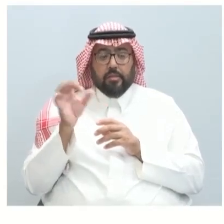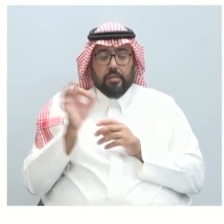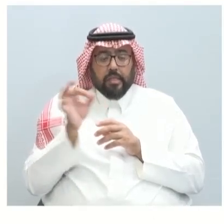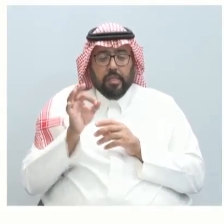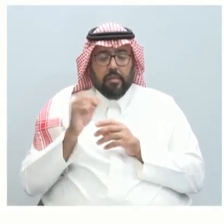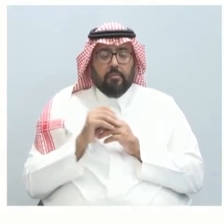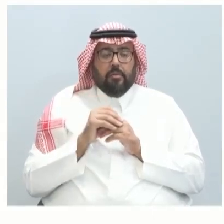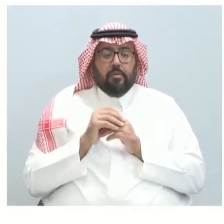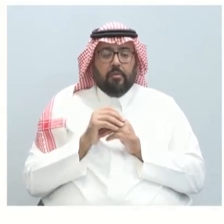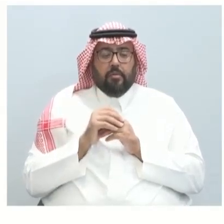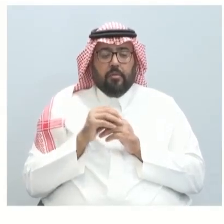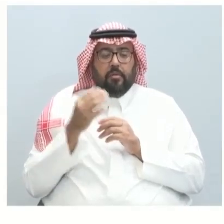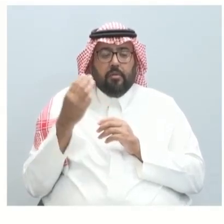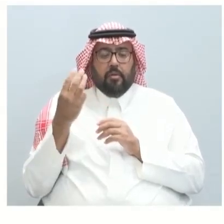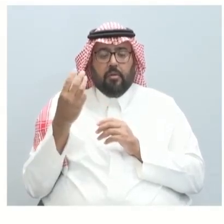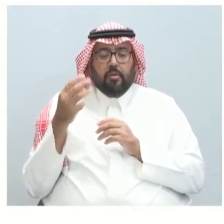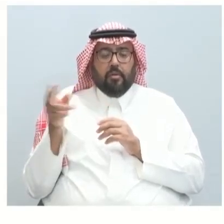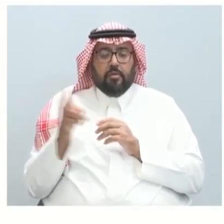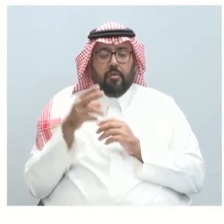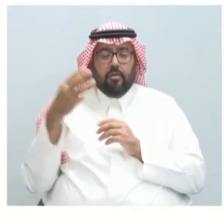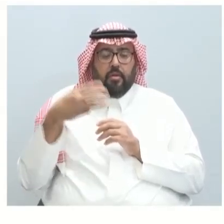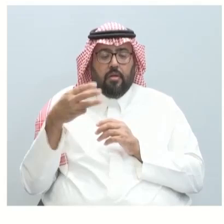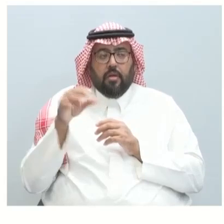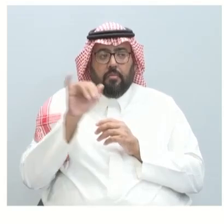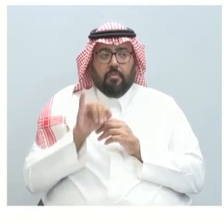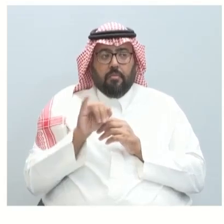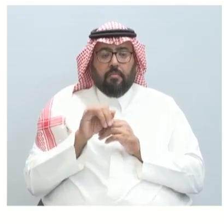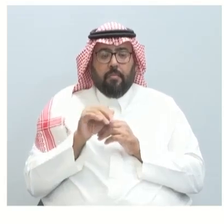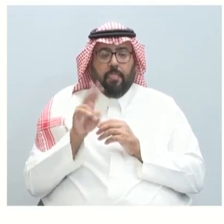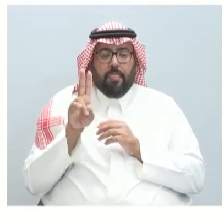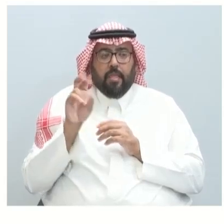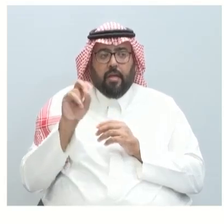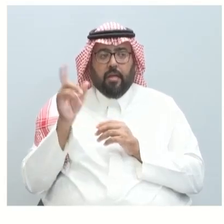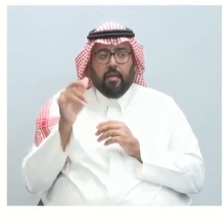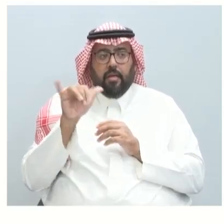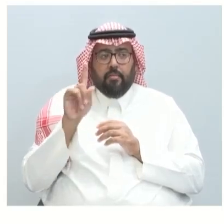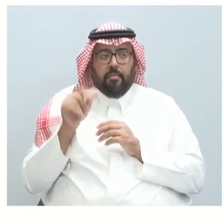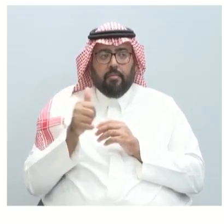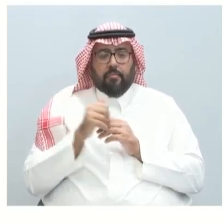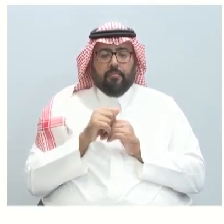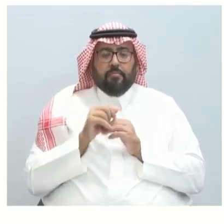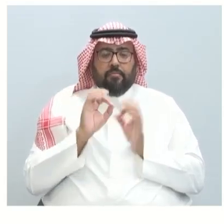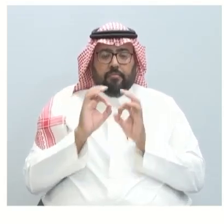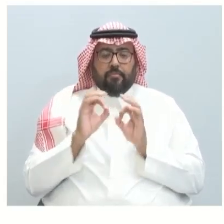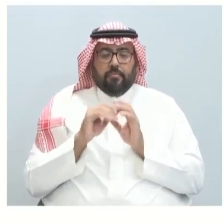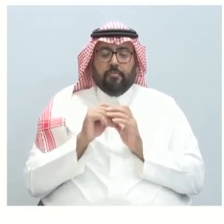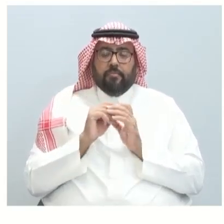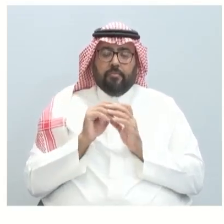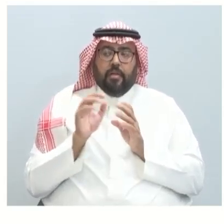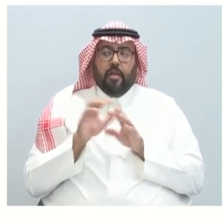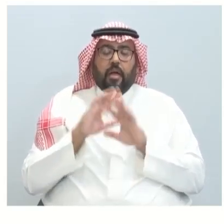فنقول ثلاثه ضرب عشره تساوي 30 مترا تقريبا اسعدكم الله بهذا نكون